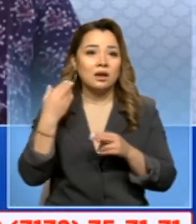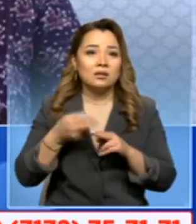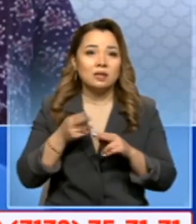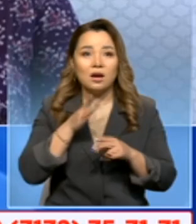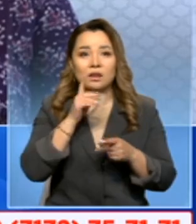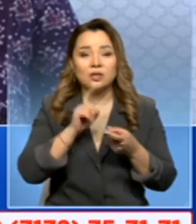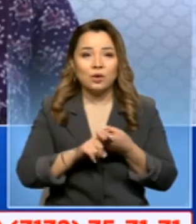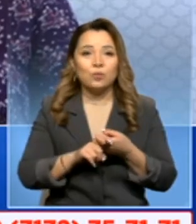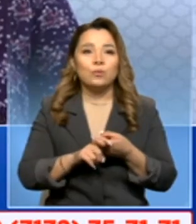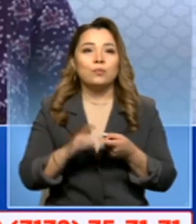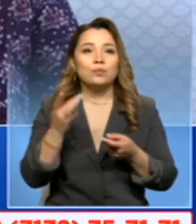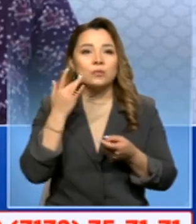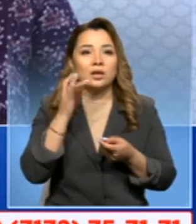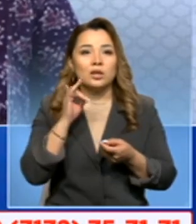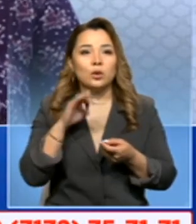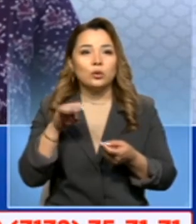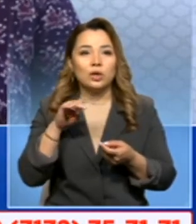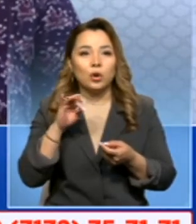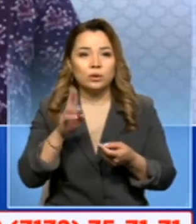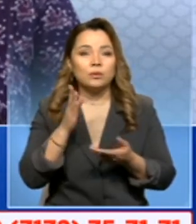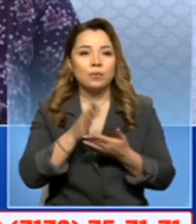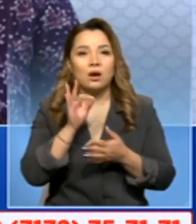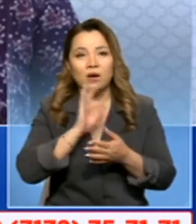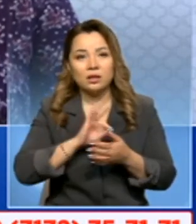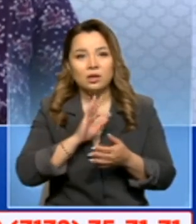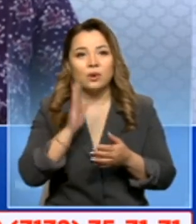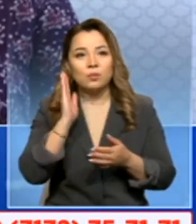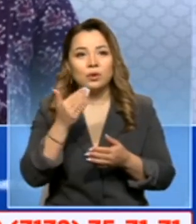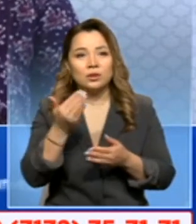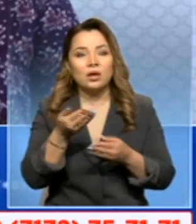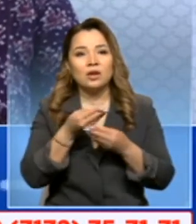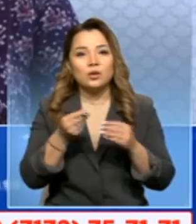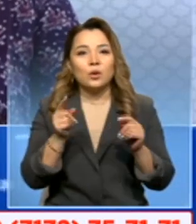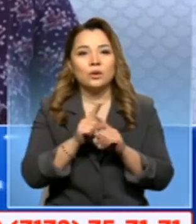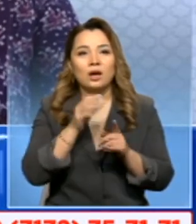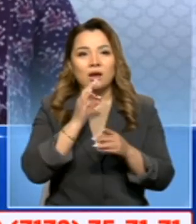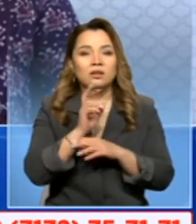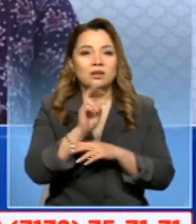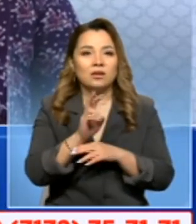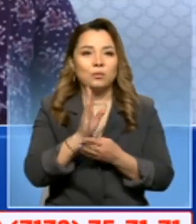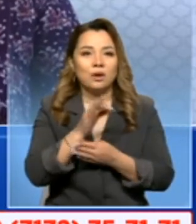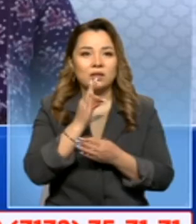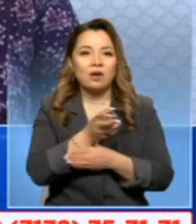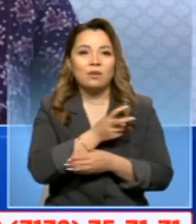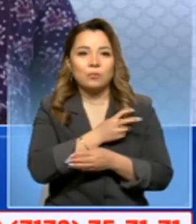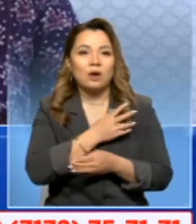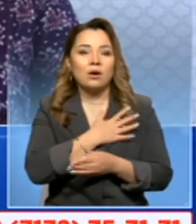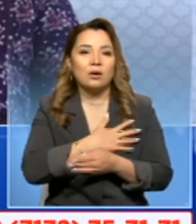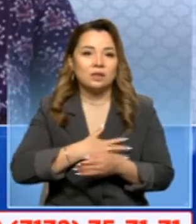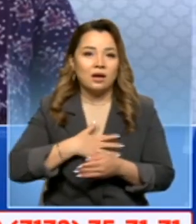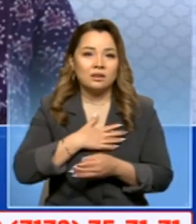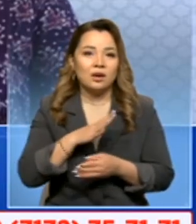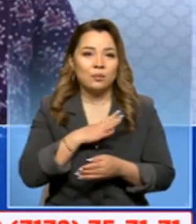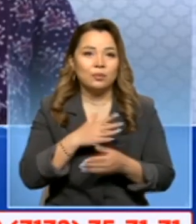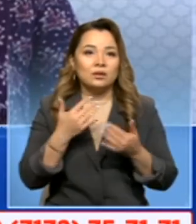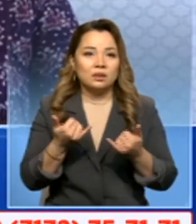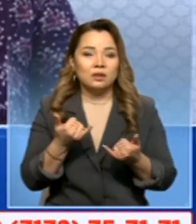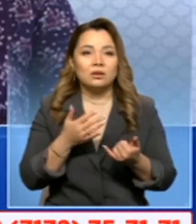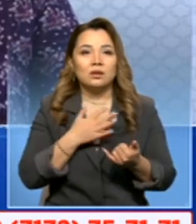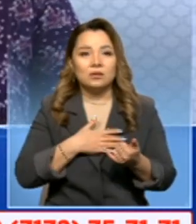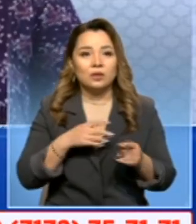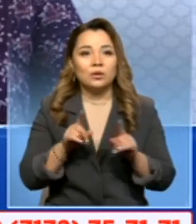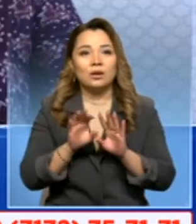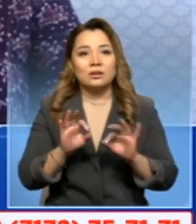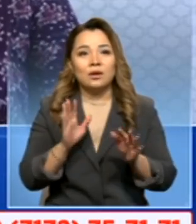Жазылды, өмір бойы итерокс ішесіз, солай жүресің, солай кетесіз деп маған сөйтіп айтқан врач. Уайымдап, ес алып, сөйтіп